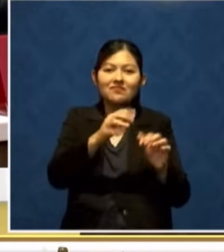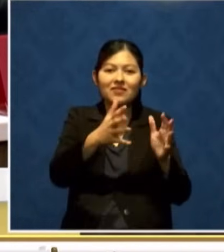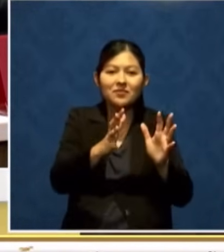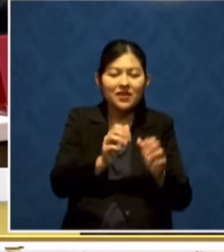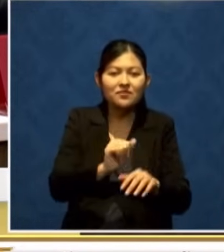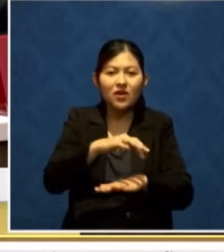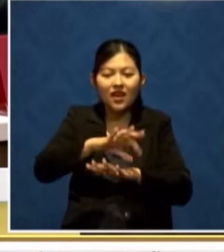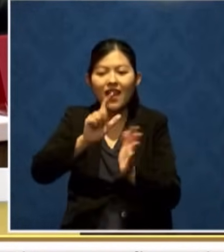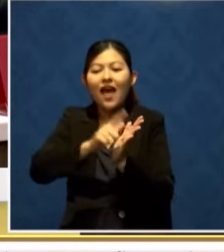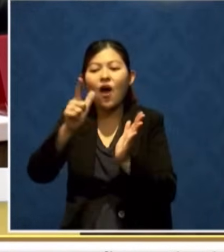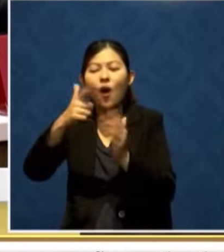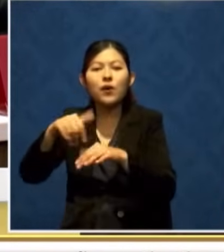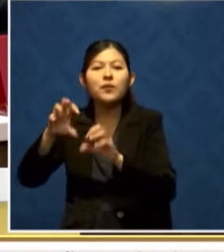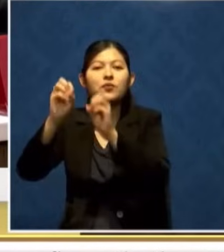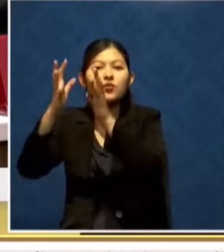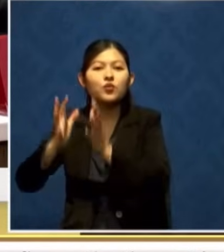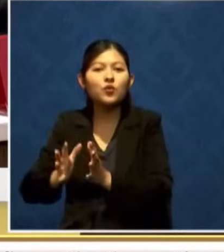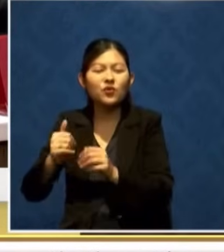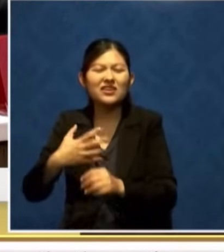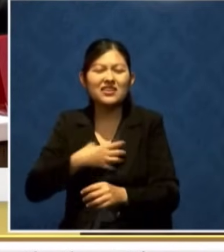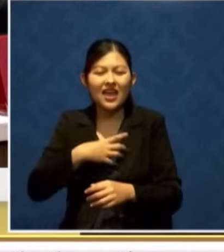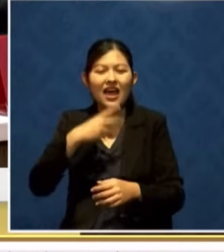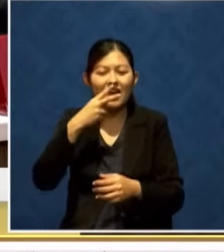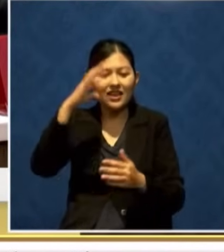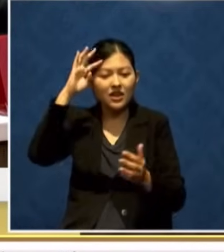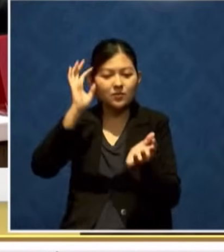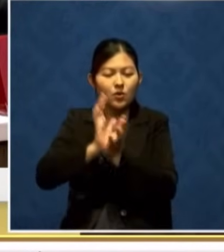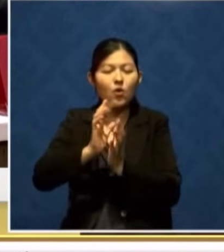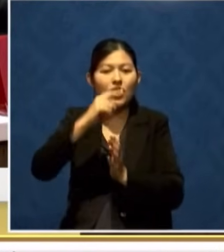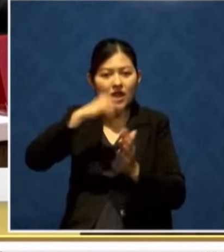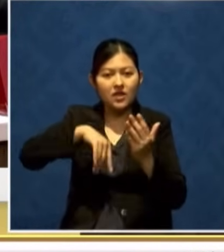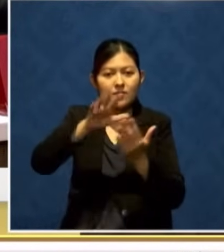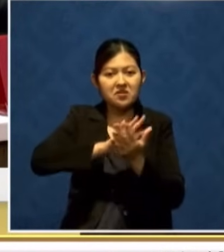ของเมืองไทยนี่เป็นตำรวจที่ดี